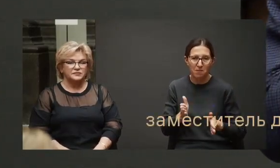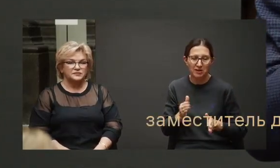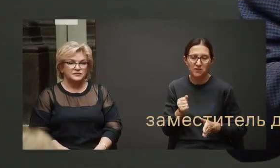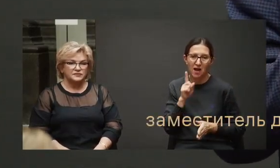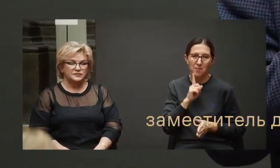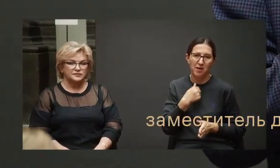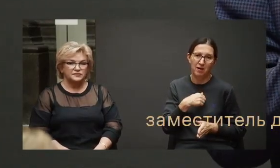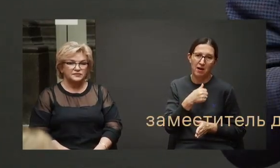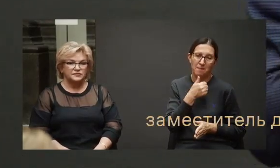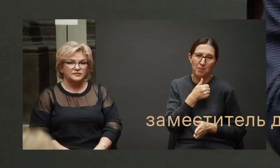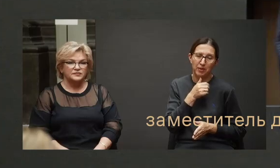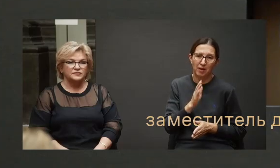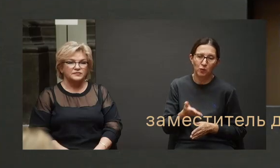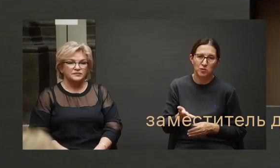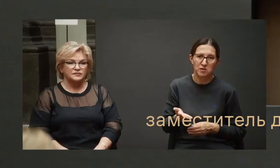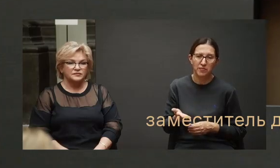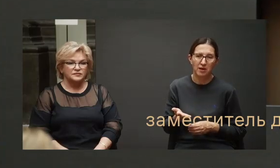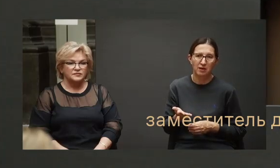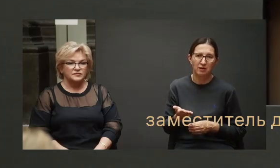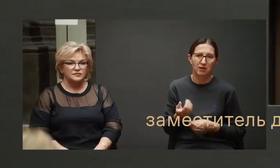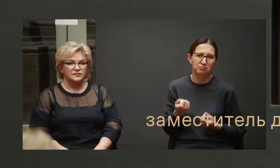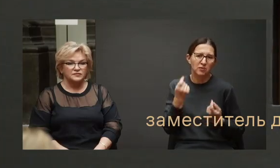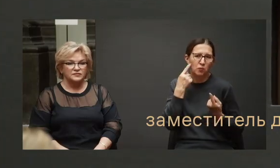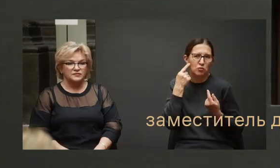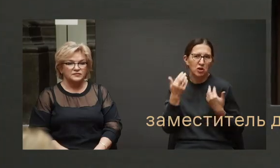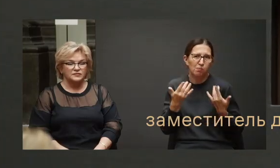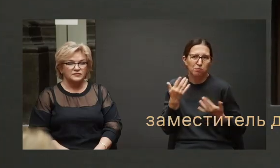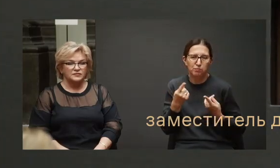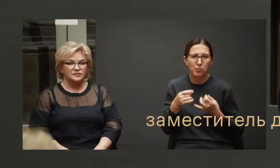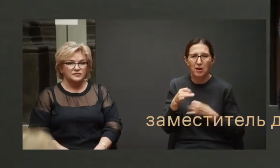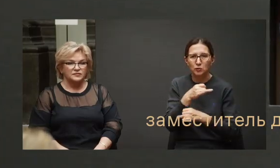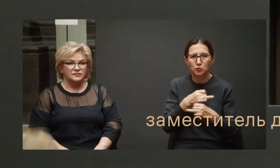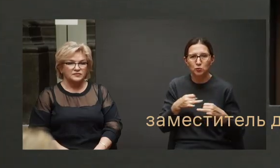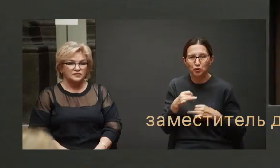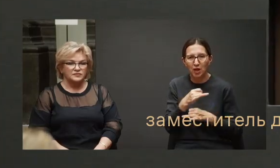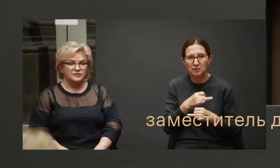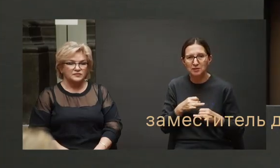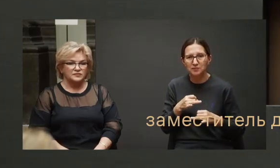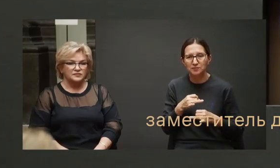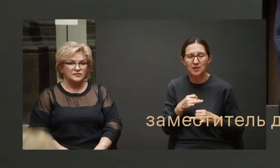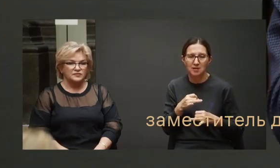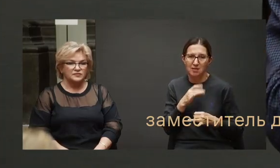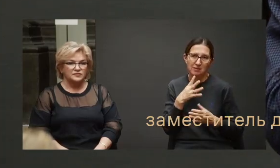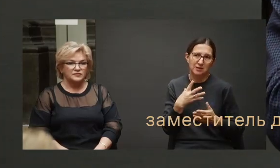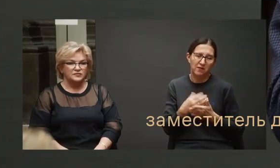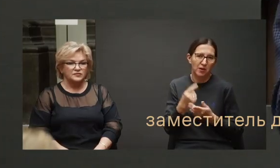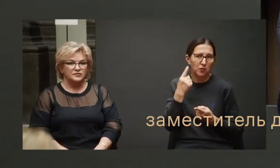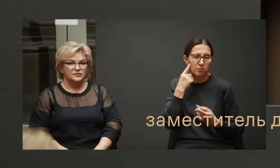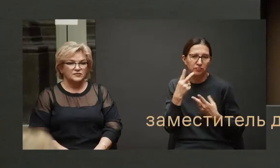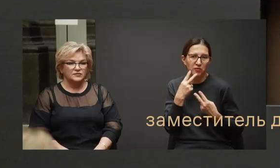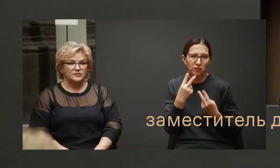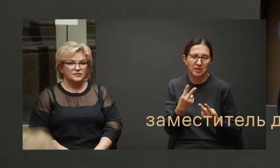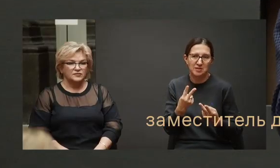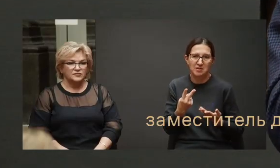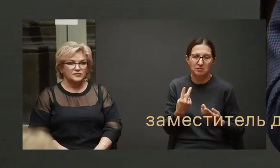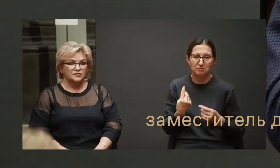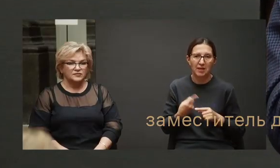я попытаюсь немножко порассуждать о своем видении вот